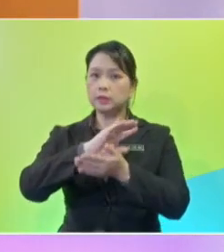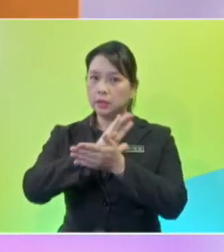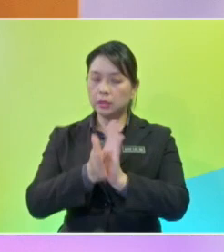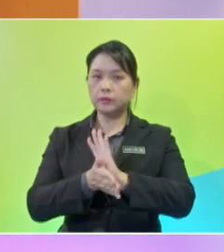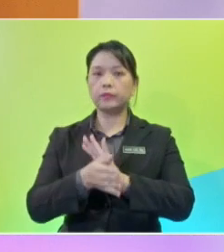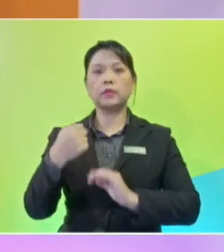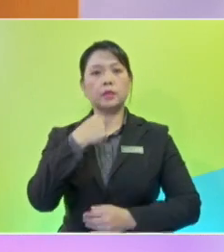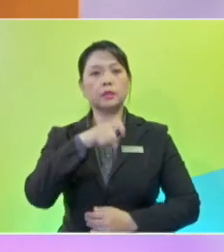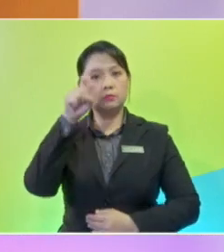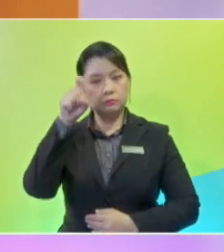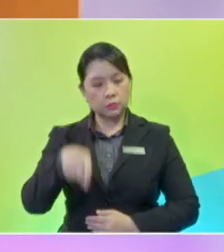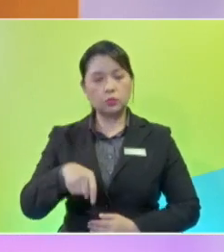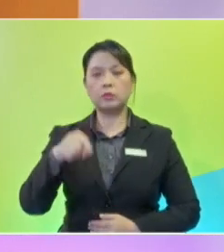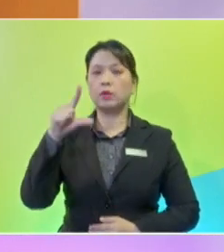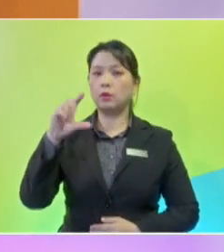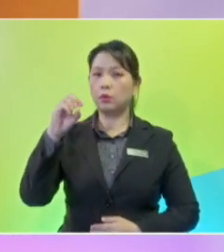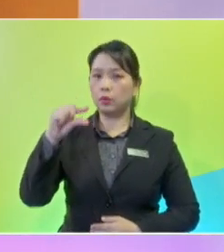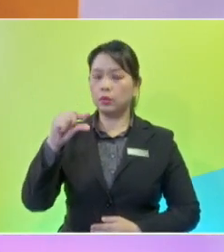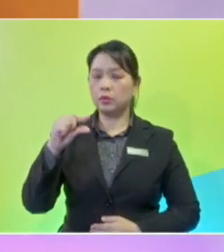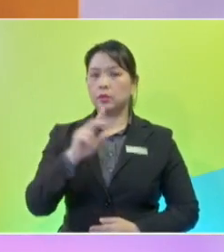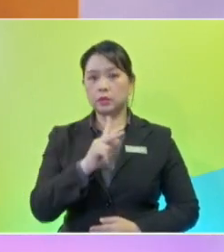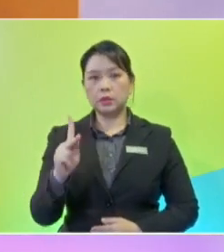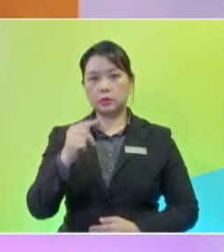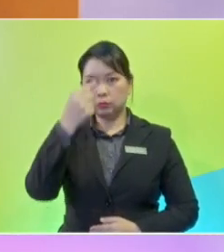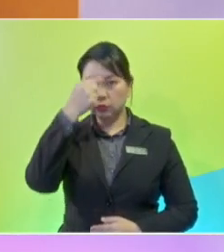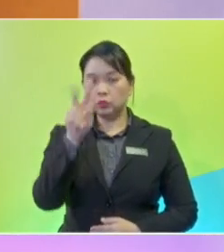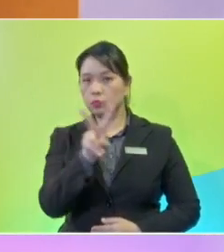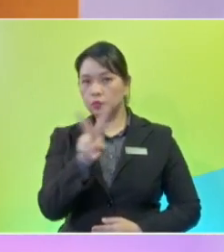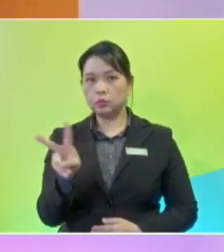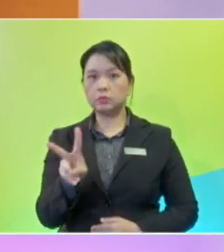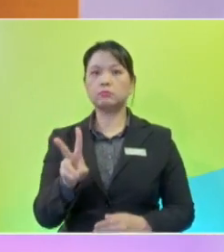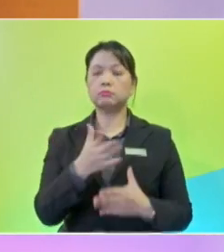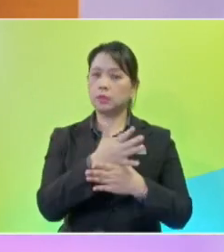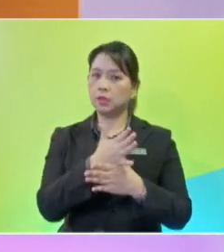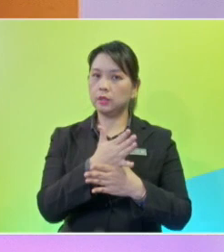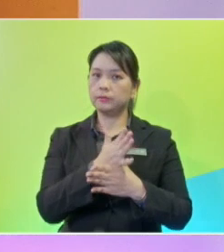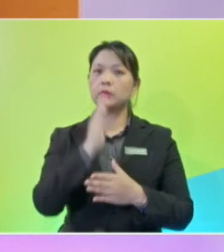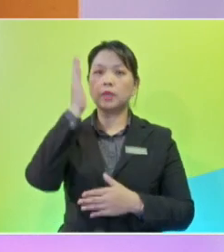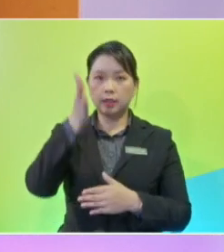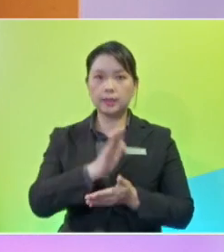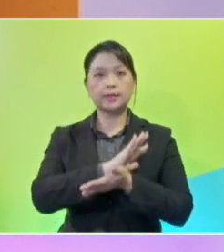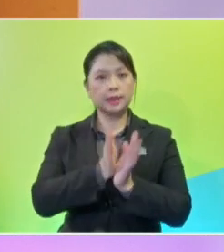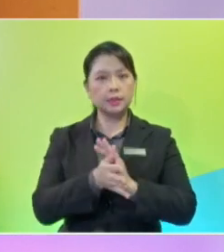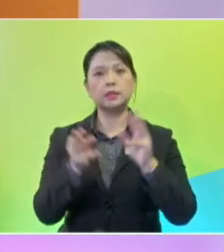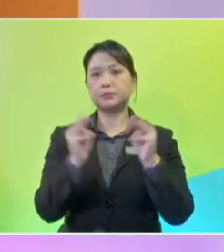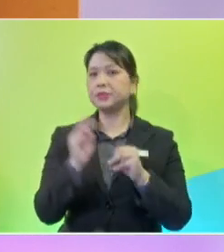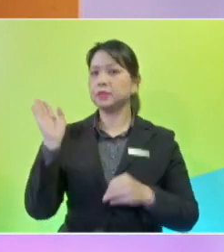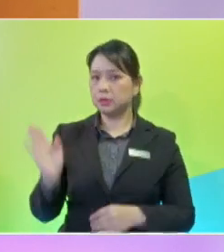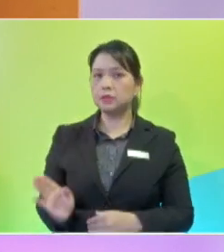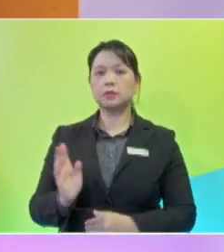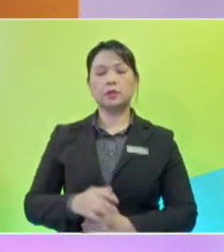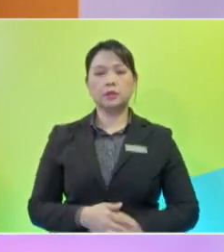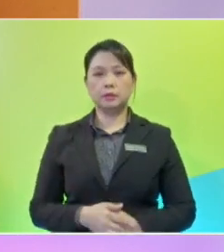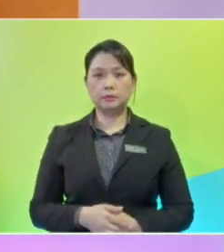untuk kedua-dua eee kedua kita akan jadi no way asas 3